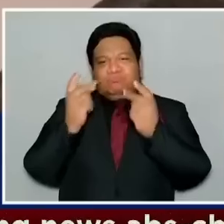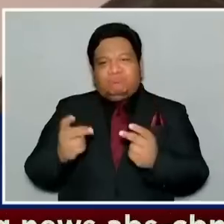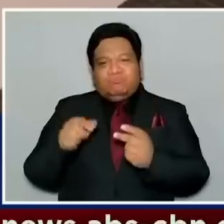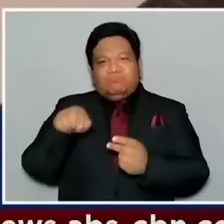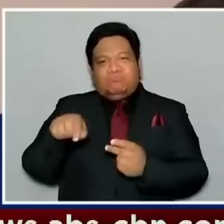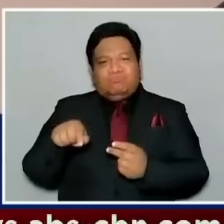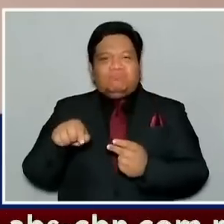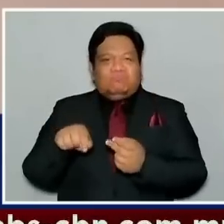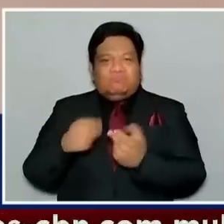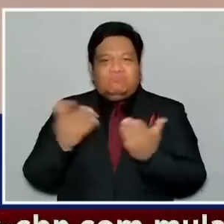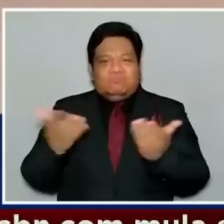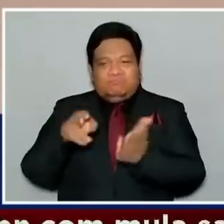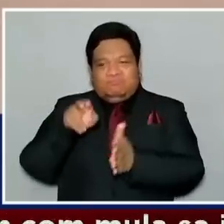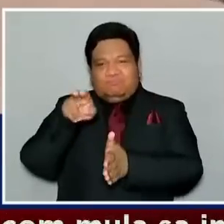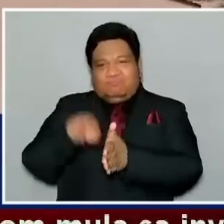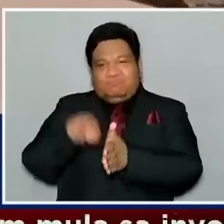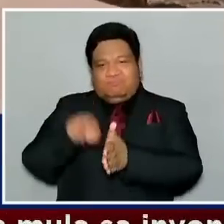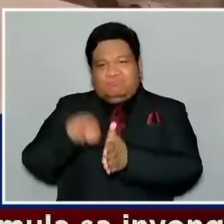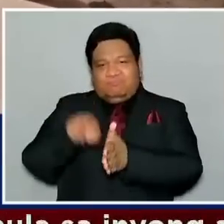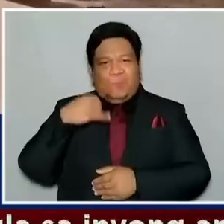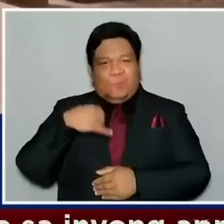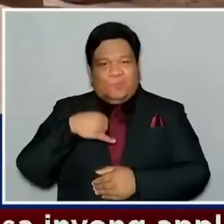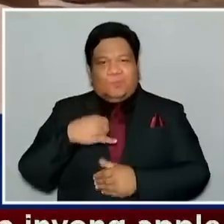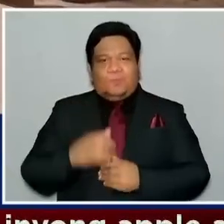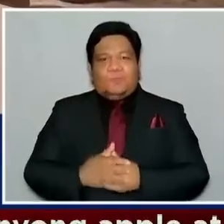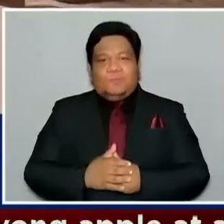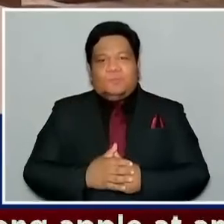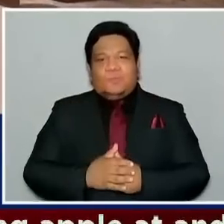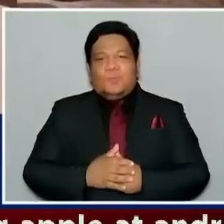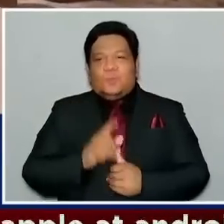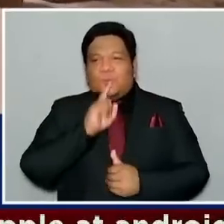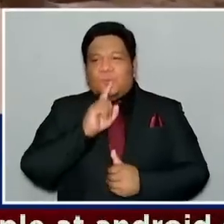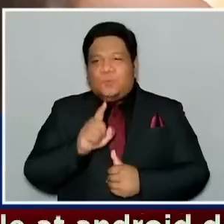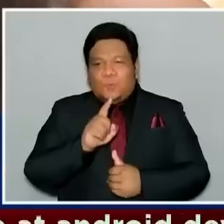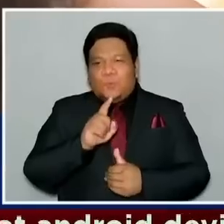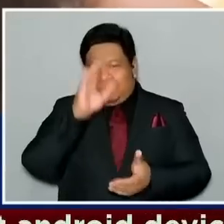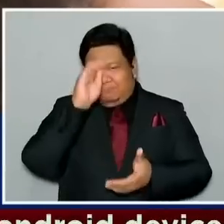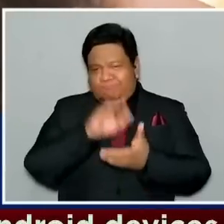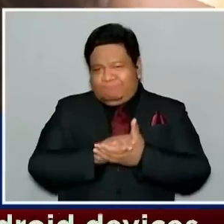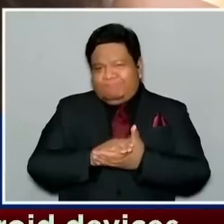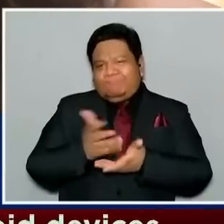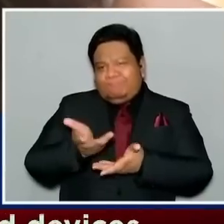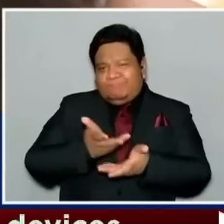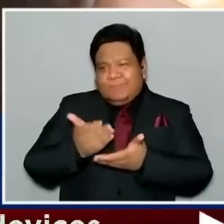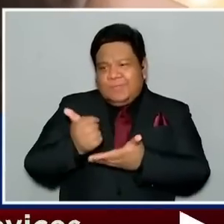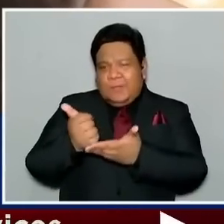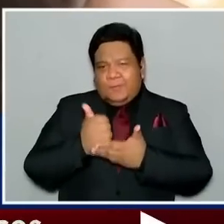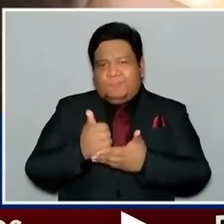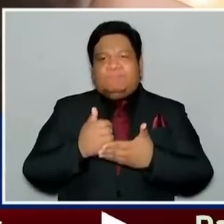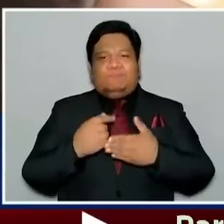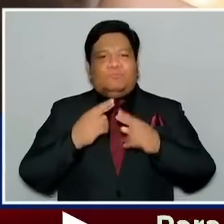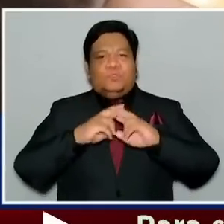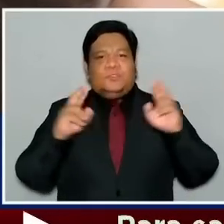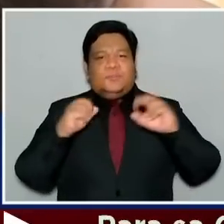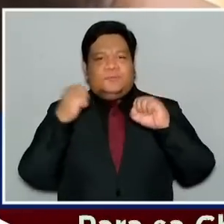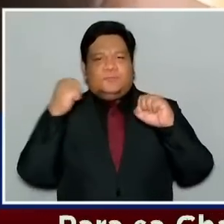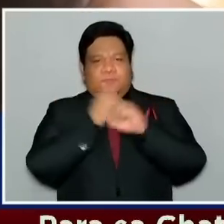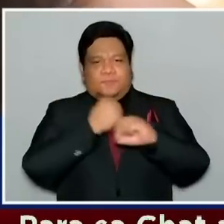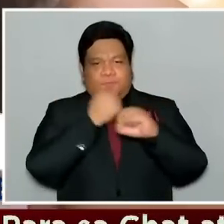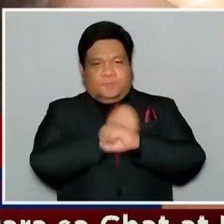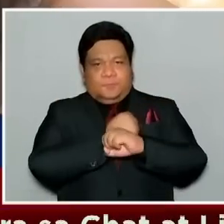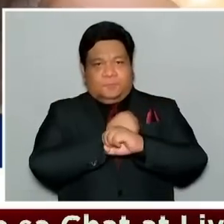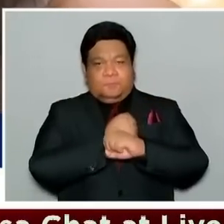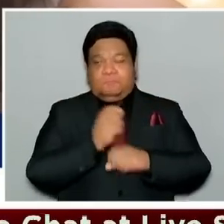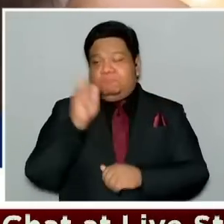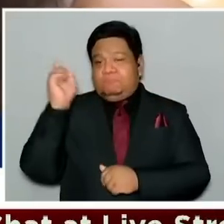kahapon. Anya, kinausap niya ang asawa na gabayan siya sa kanyang laban ngayon. High time na tutukan talaga